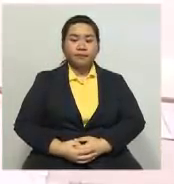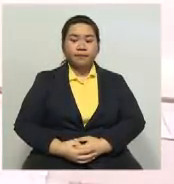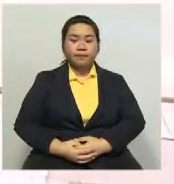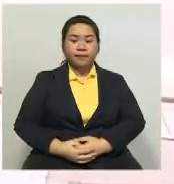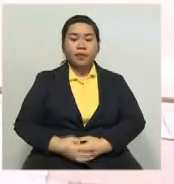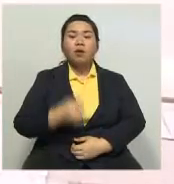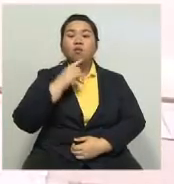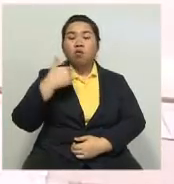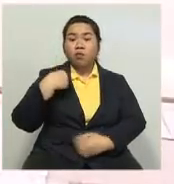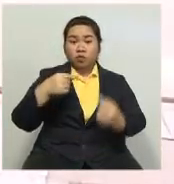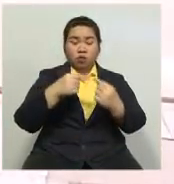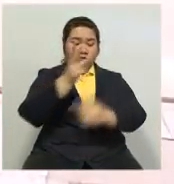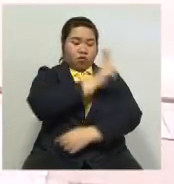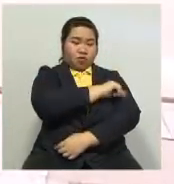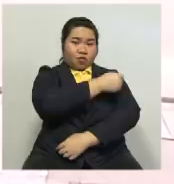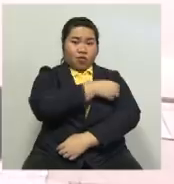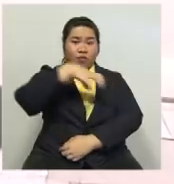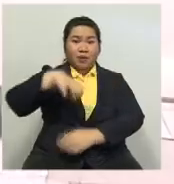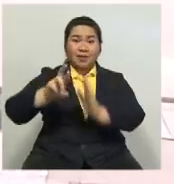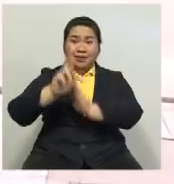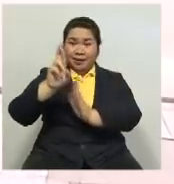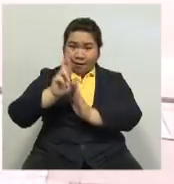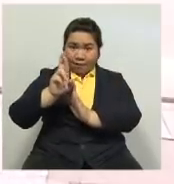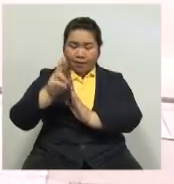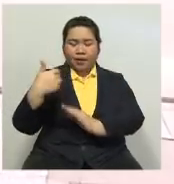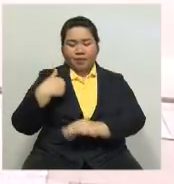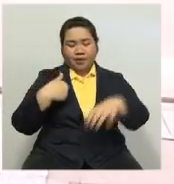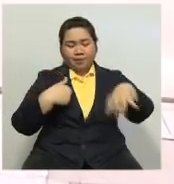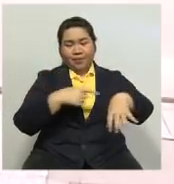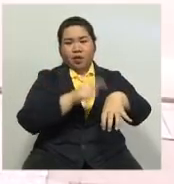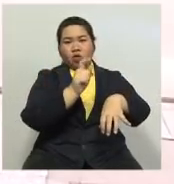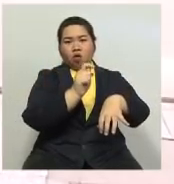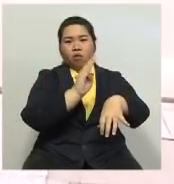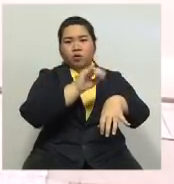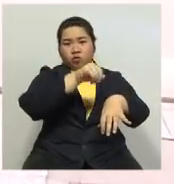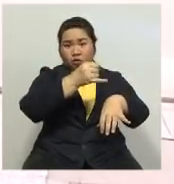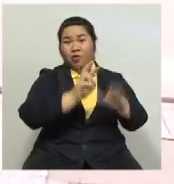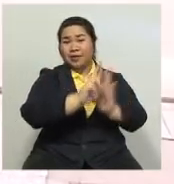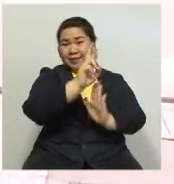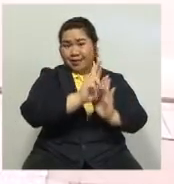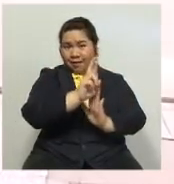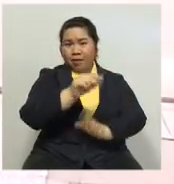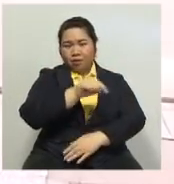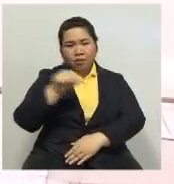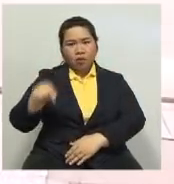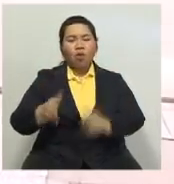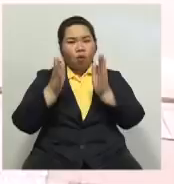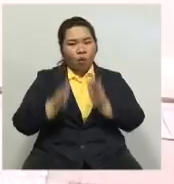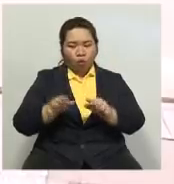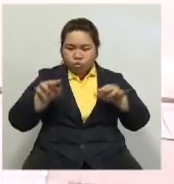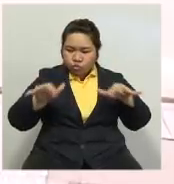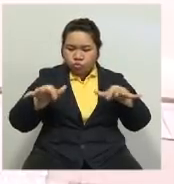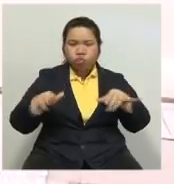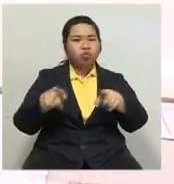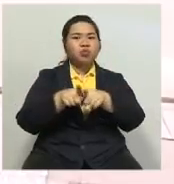ไม่ว่าจะเป็นบรรยากาศที่โรงพยาบาลเชียงรายประชานุเคราะห์หรือที่แถลงข่าวองค์การบริหารส่วนจังหวัดเชียงรายต่างได้รับความนิยมสนใจจากสื่อมวล